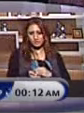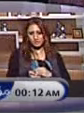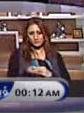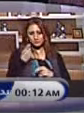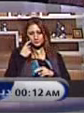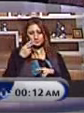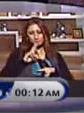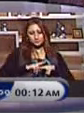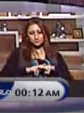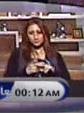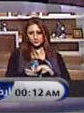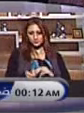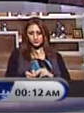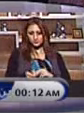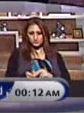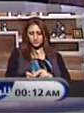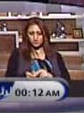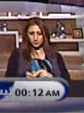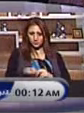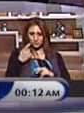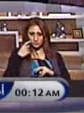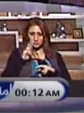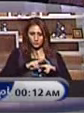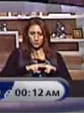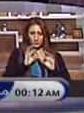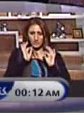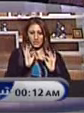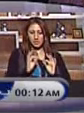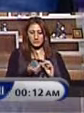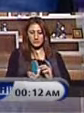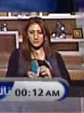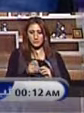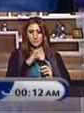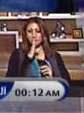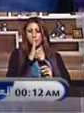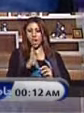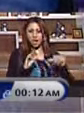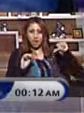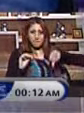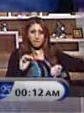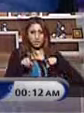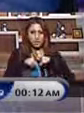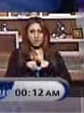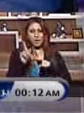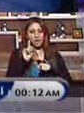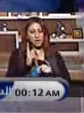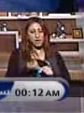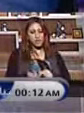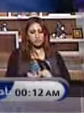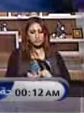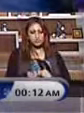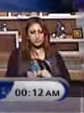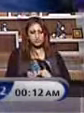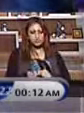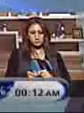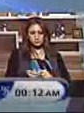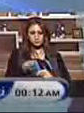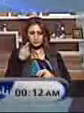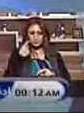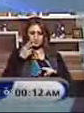في الفقه قال يا ابا حنيفه هل هذا هو الحق الذي لا باطل معه قال عسى ان يكون الباطل الذي لا حق